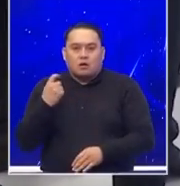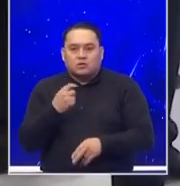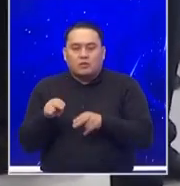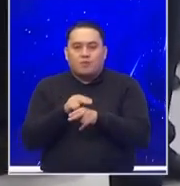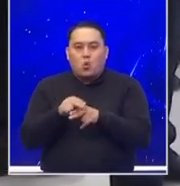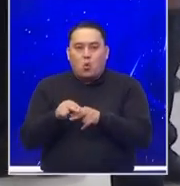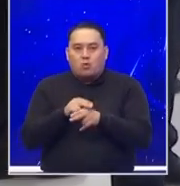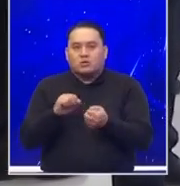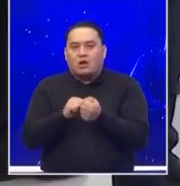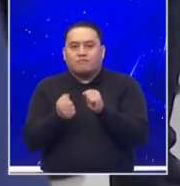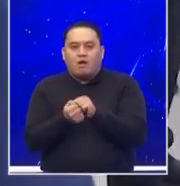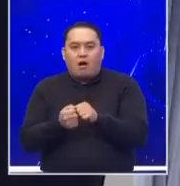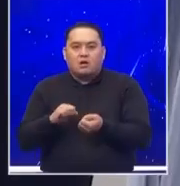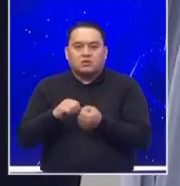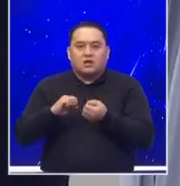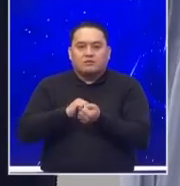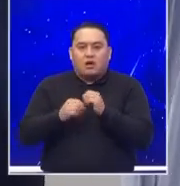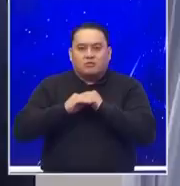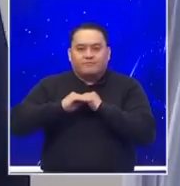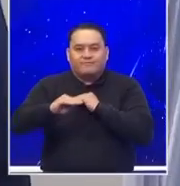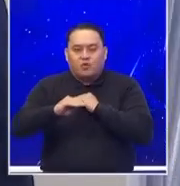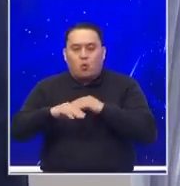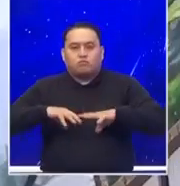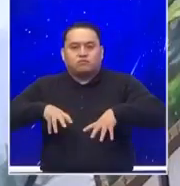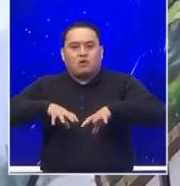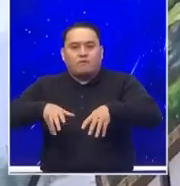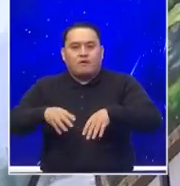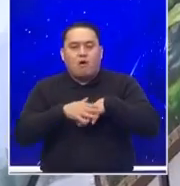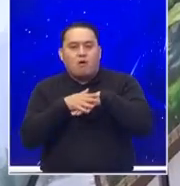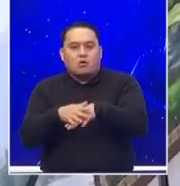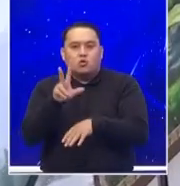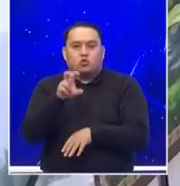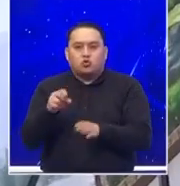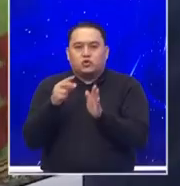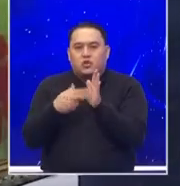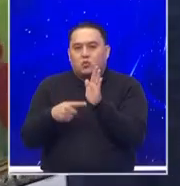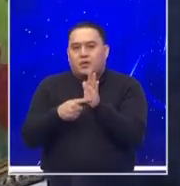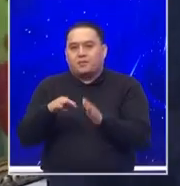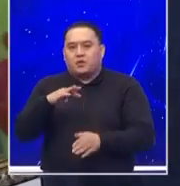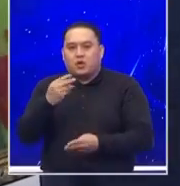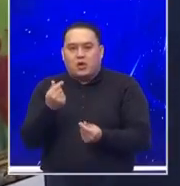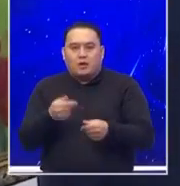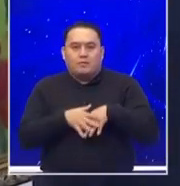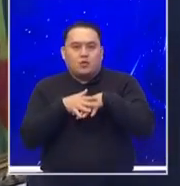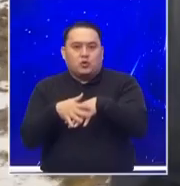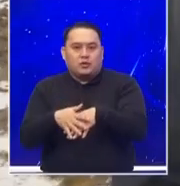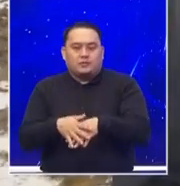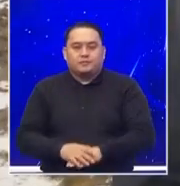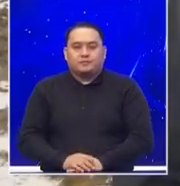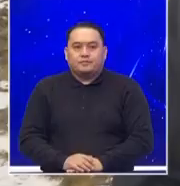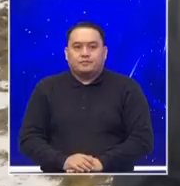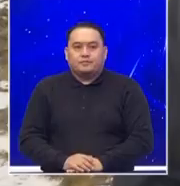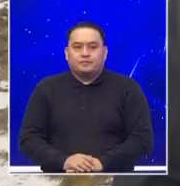Кіреберістен қиыршық тас, асфальт төселген. Жалпы бұл жұмыстарға қазынадан 351 миллион теңге бөлініпті.